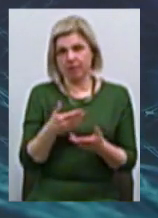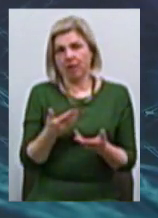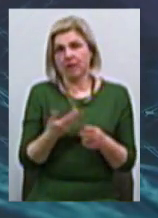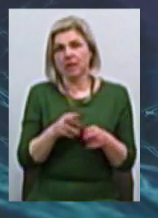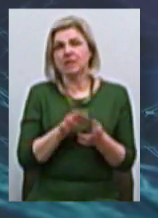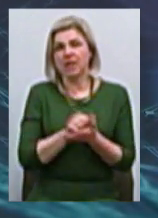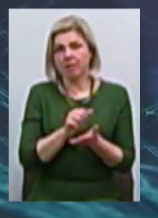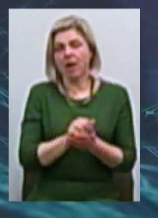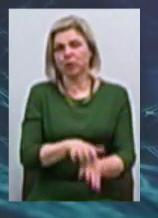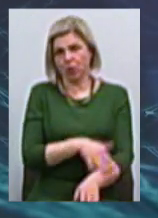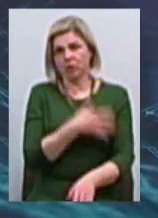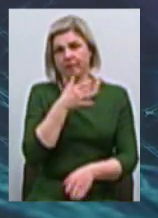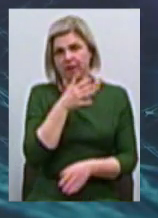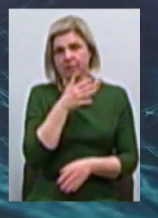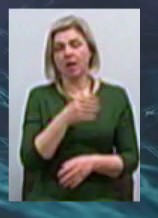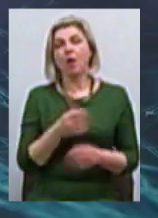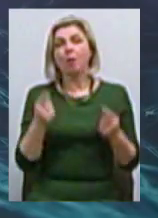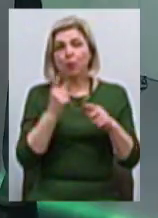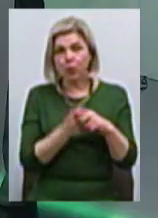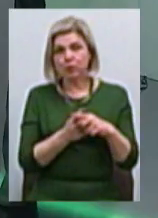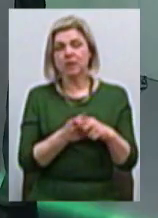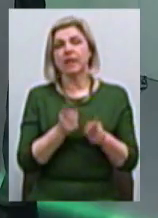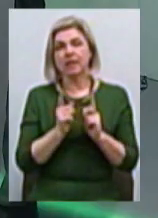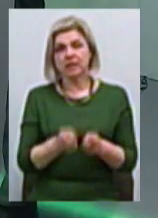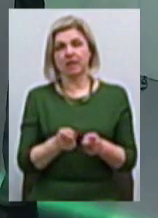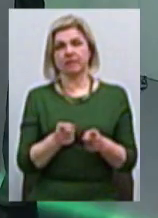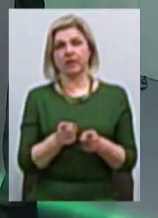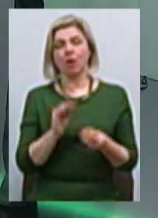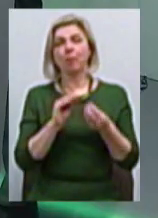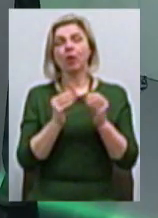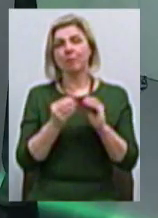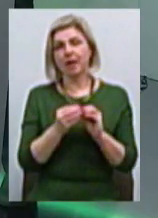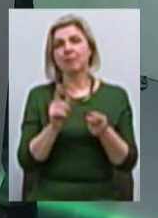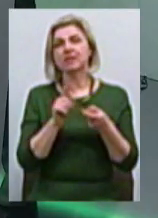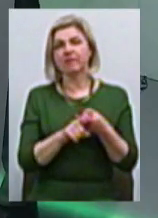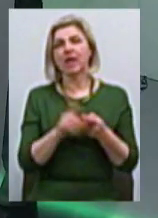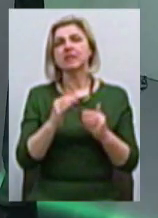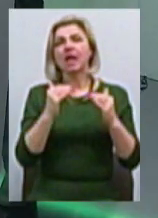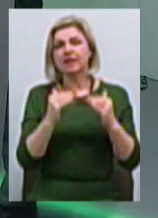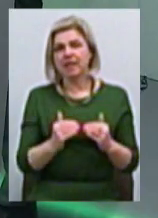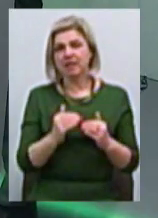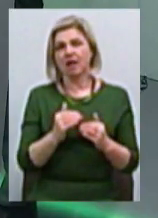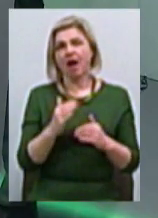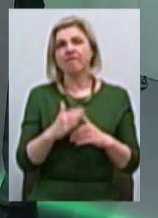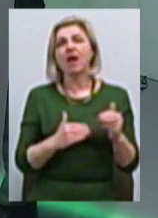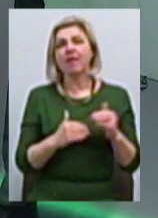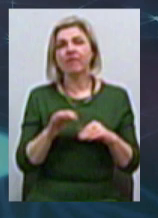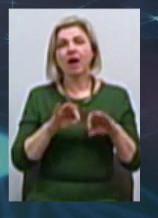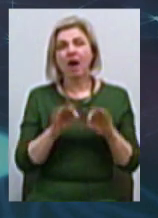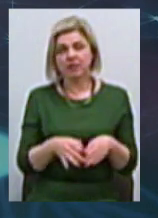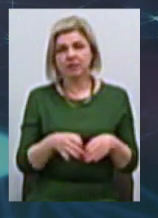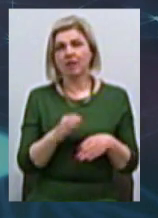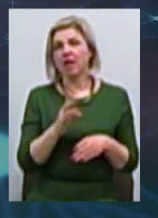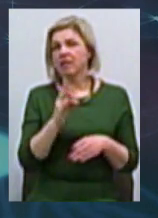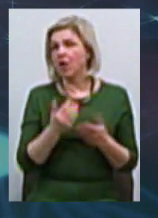много времени. Плюс, естественно, что проблемы, связанные с низкой достаточно квалификацией, что не